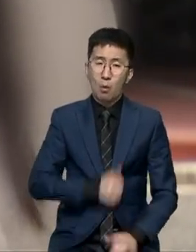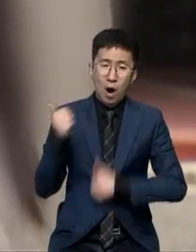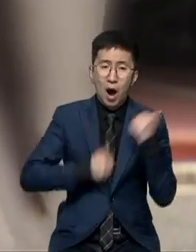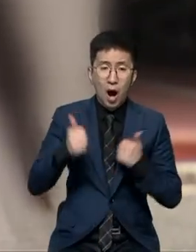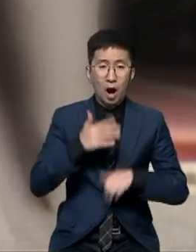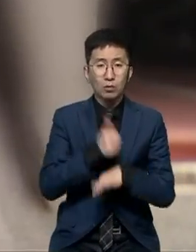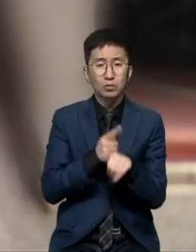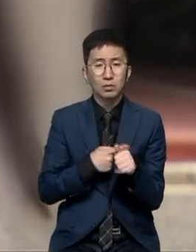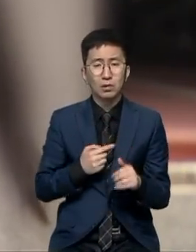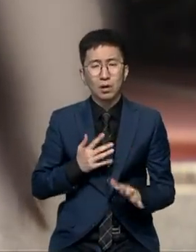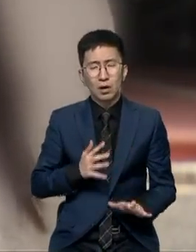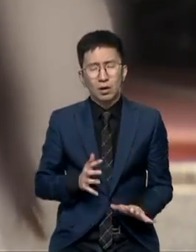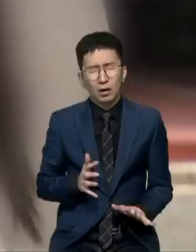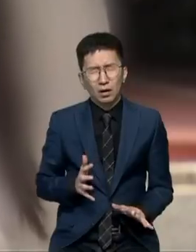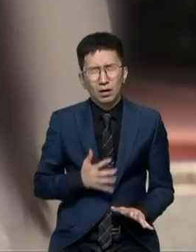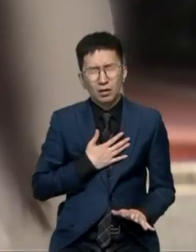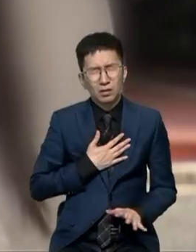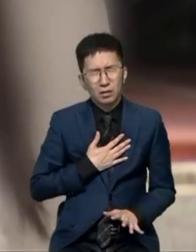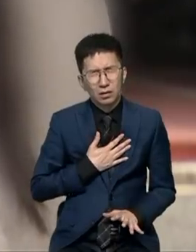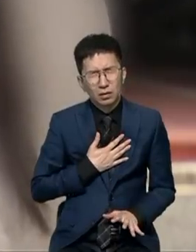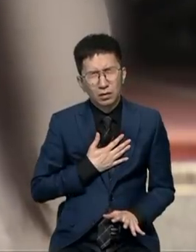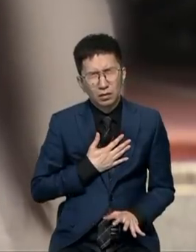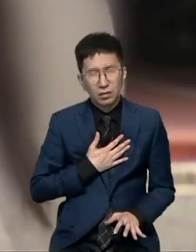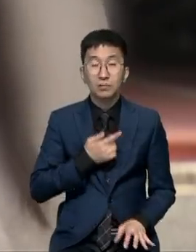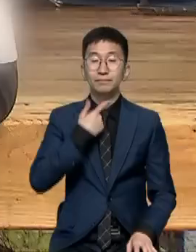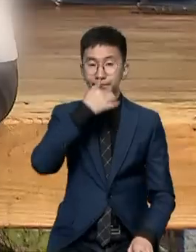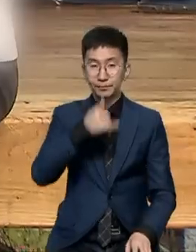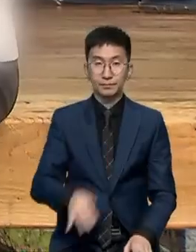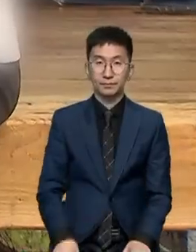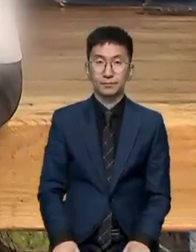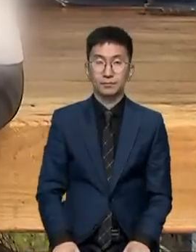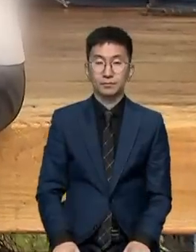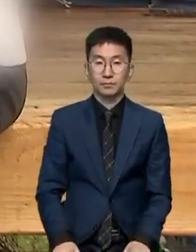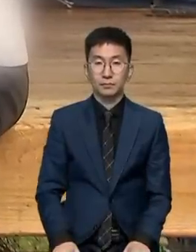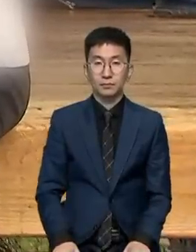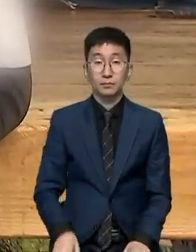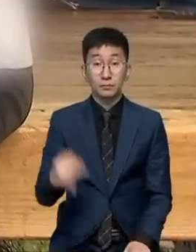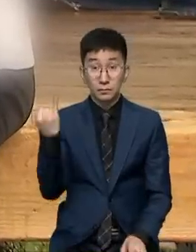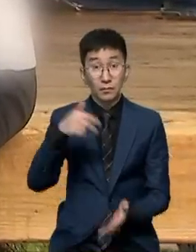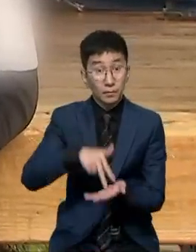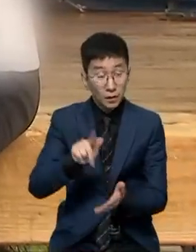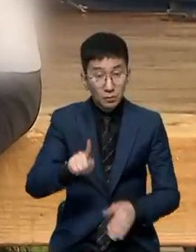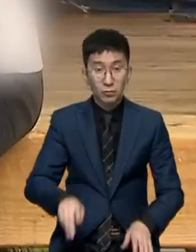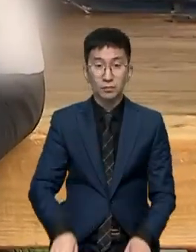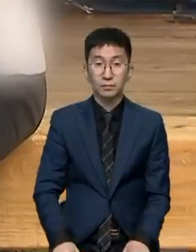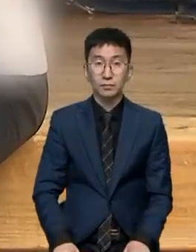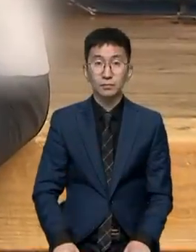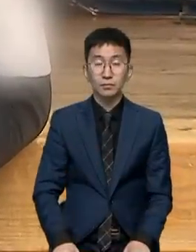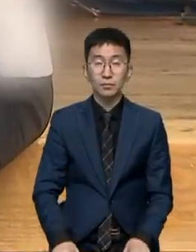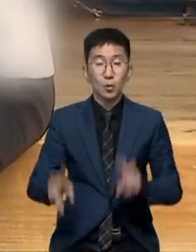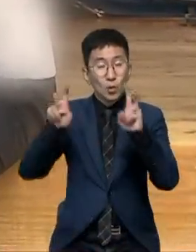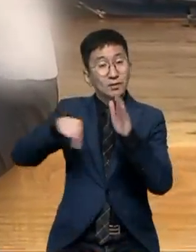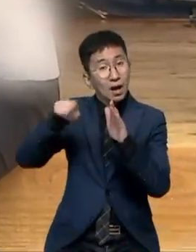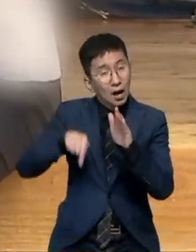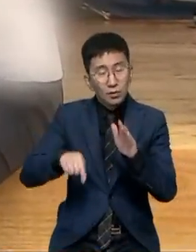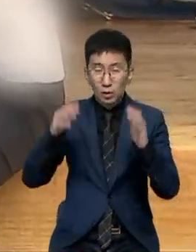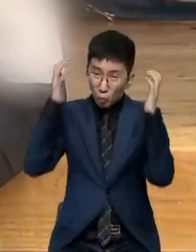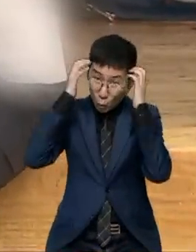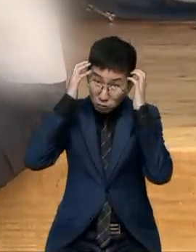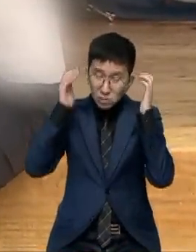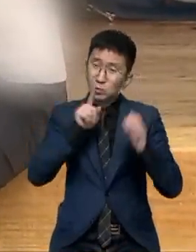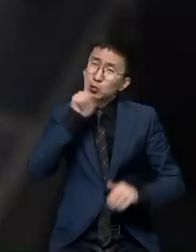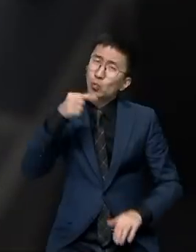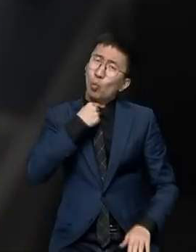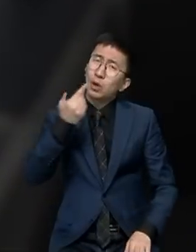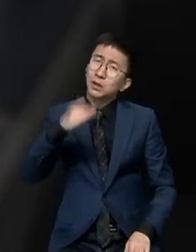떨리고 그런 감정을 처음 느껴봤거든요. A씨는 직장 내 괴롭힘 신고를 하려 했는데 방법이